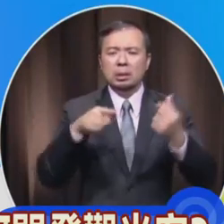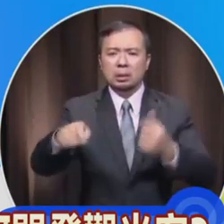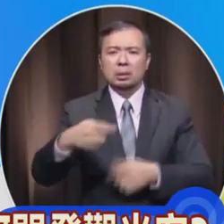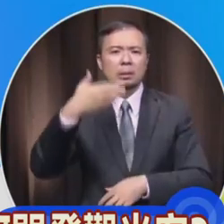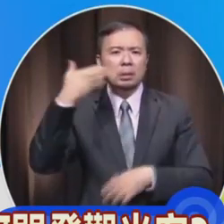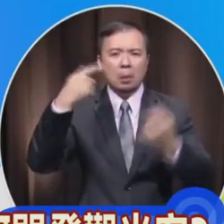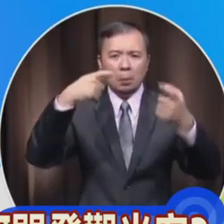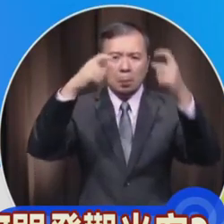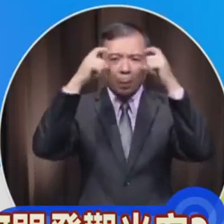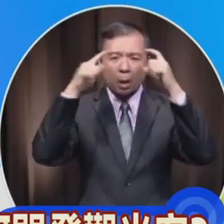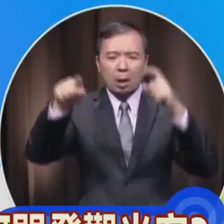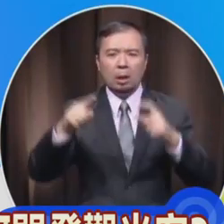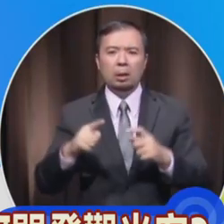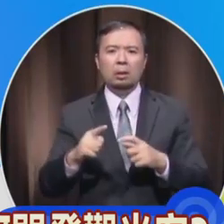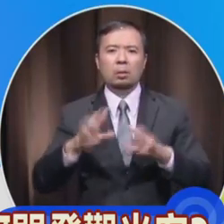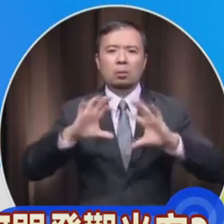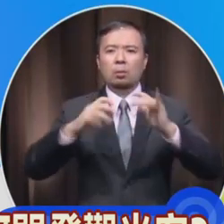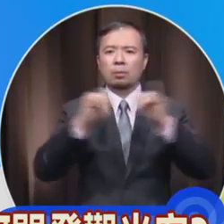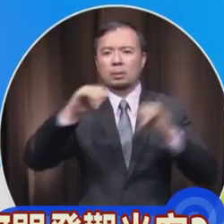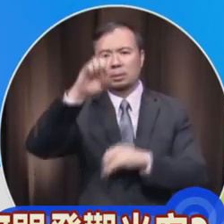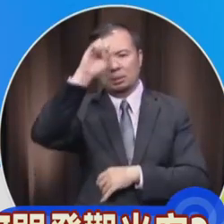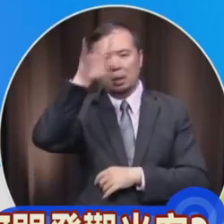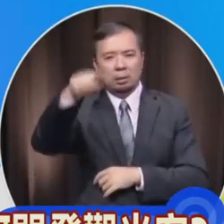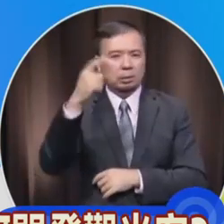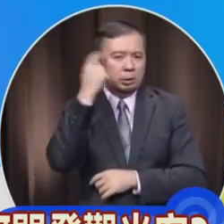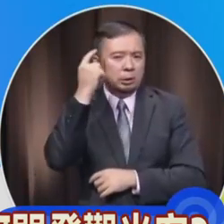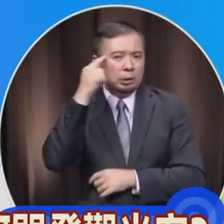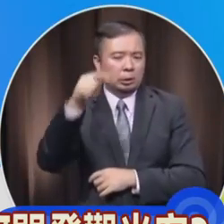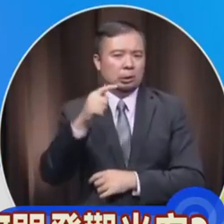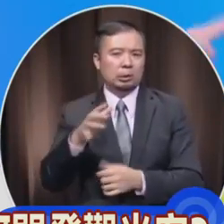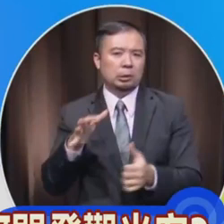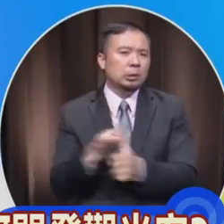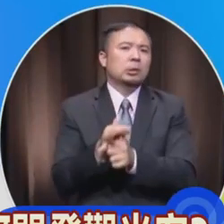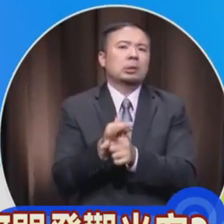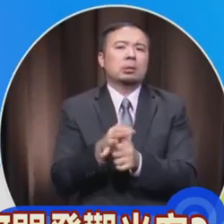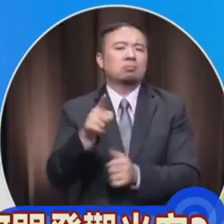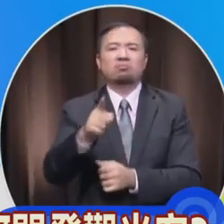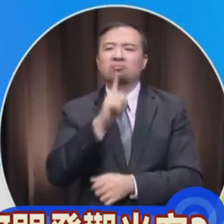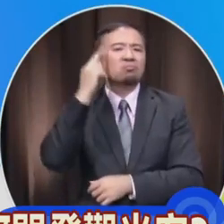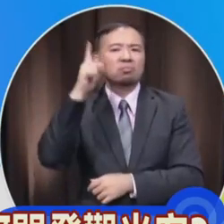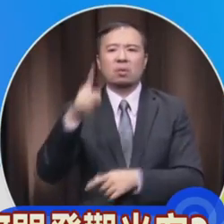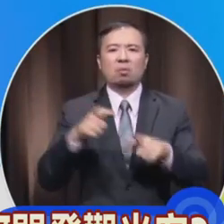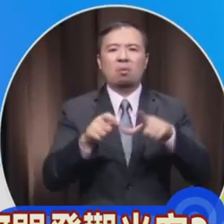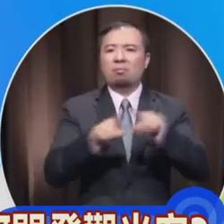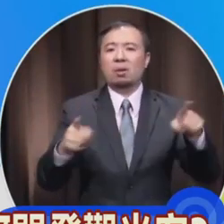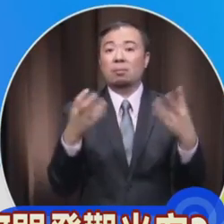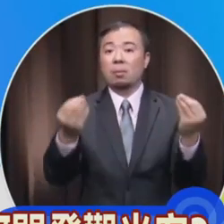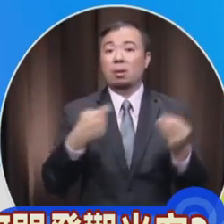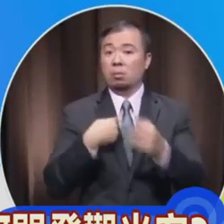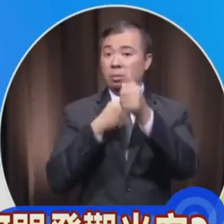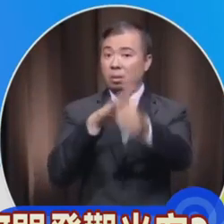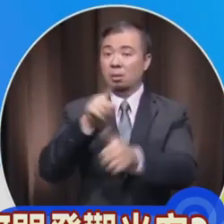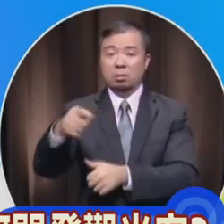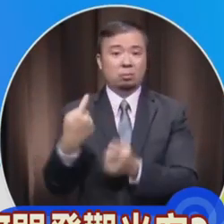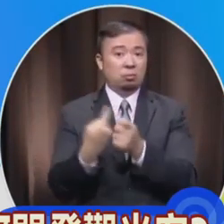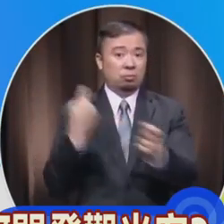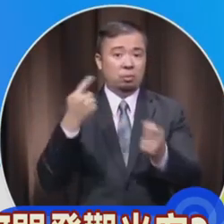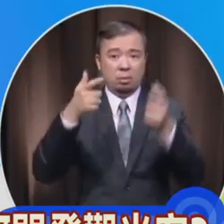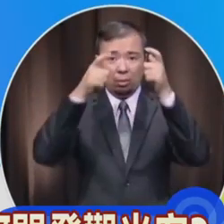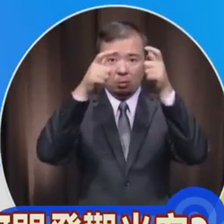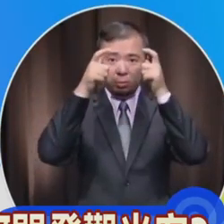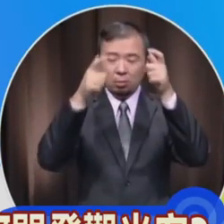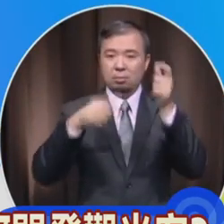相信你这一种说法并不是一个公平的一种做法。我告诉你，我们高雄去年一年的我